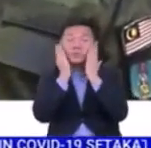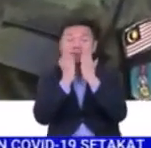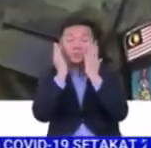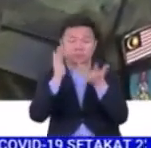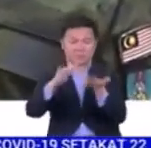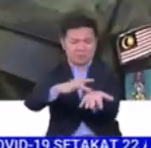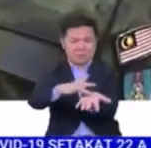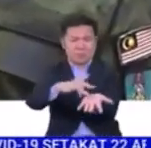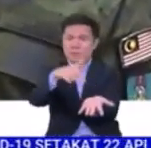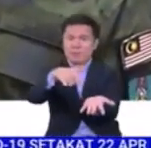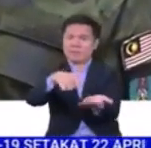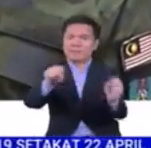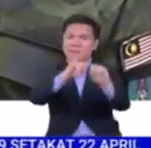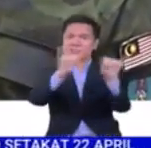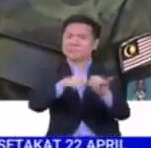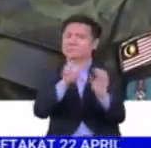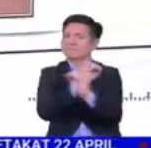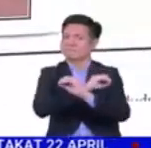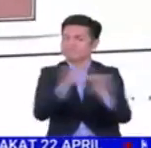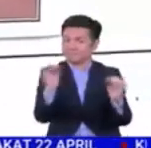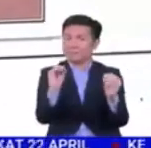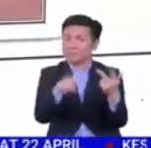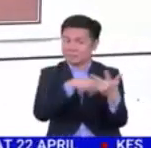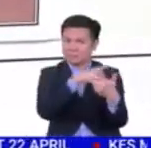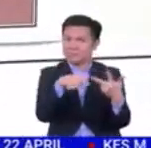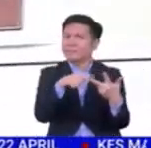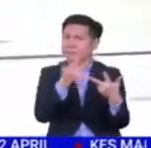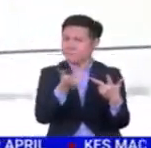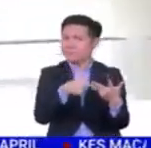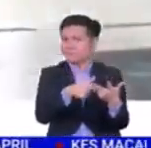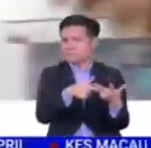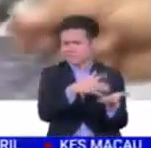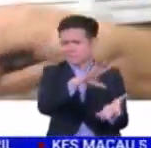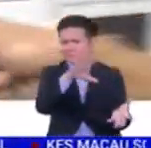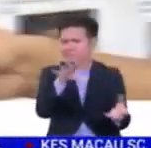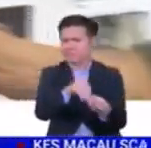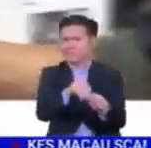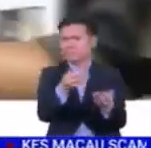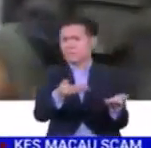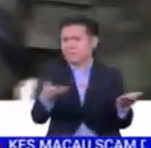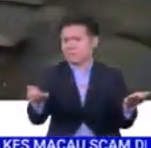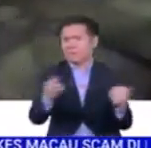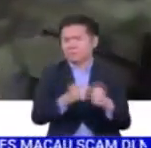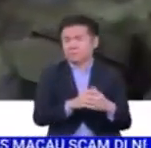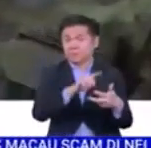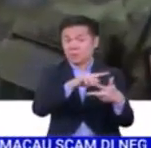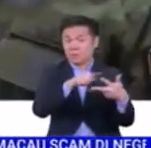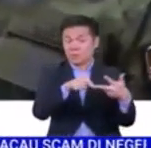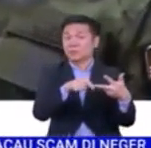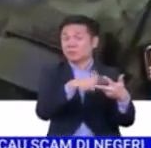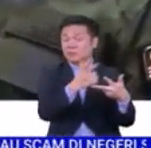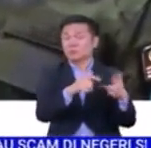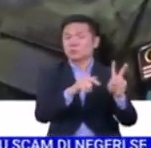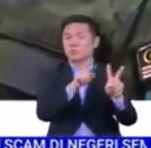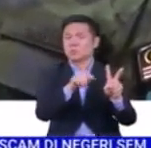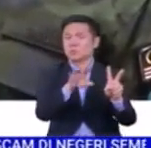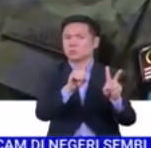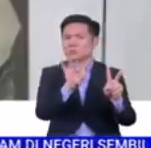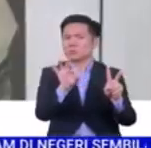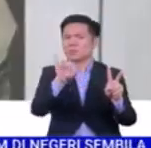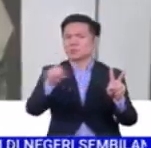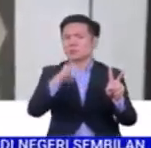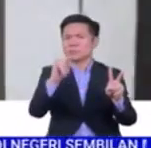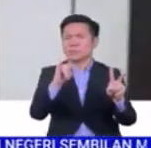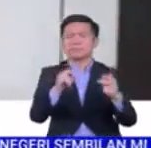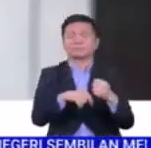ubah jadi kelulusan Kementerian Kesehatan menjadi penyumbang tertinggi pada dilarang pesan yaitu berjumlah 2009